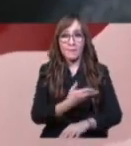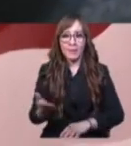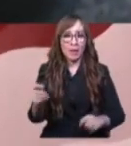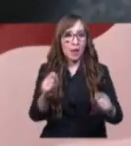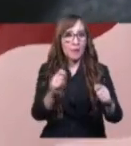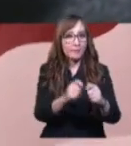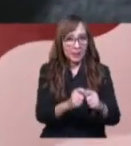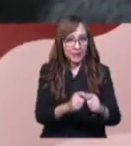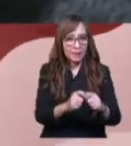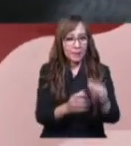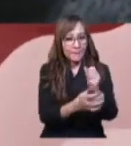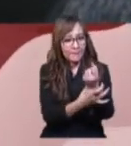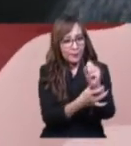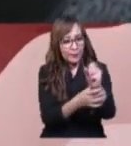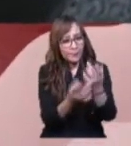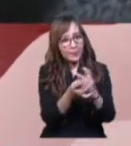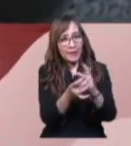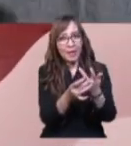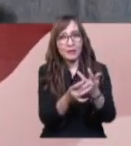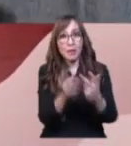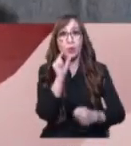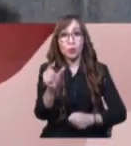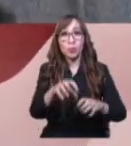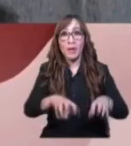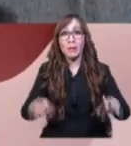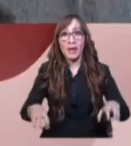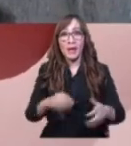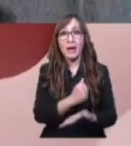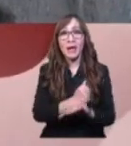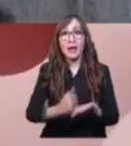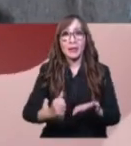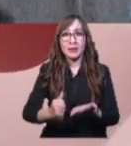membuat perhiasan untuk si brand lokal ini. Nah, jadi